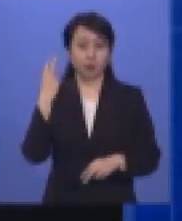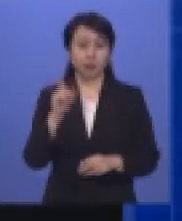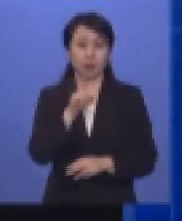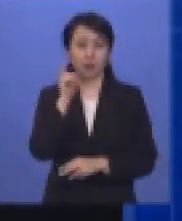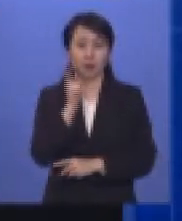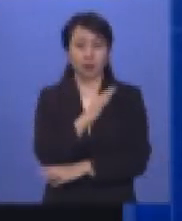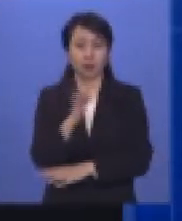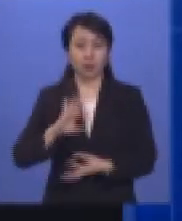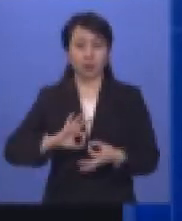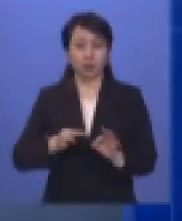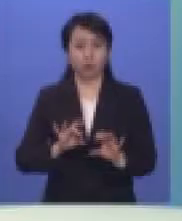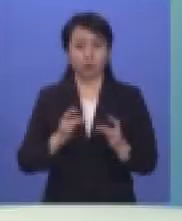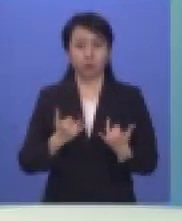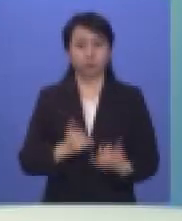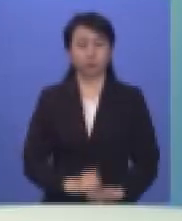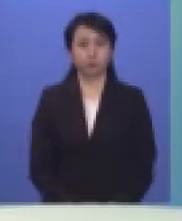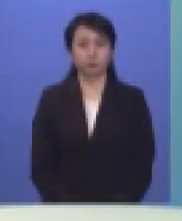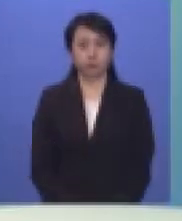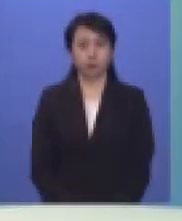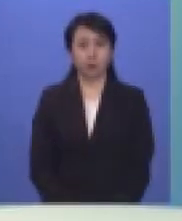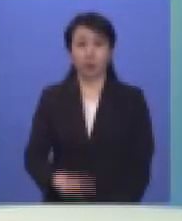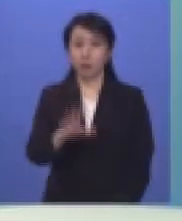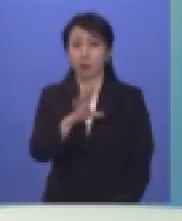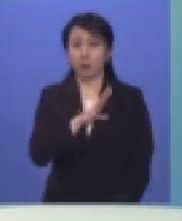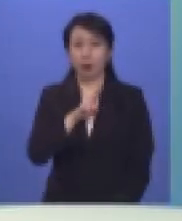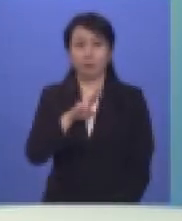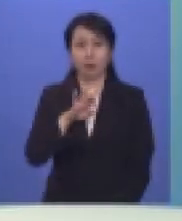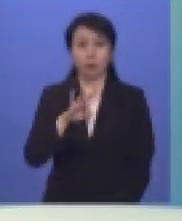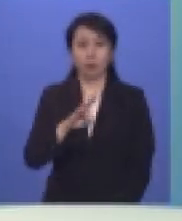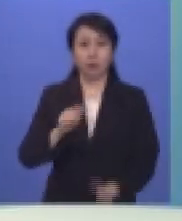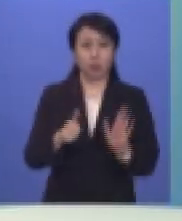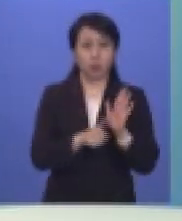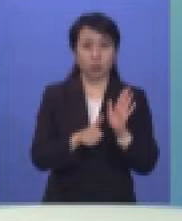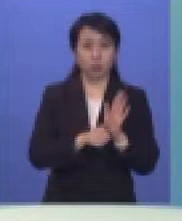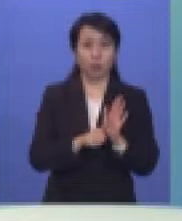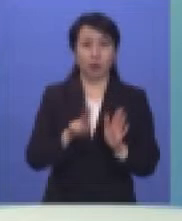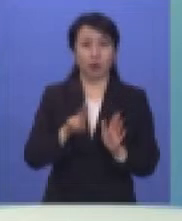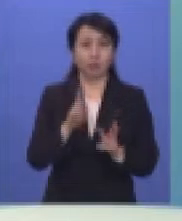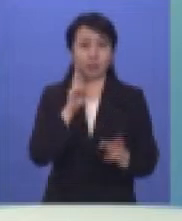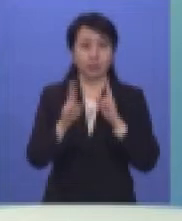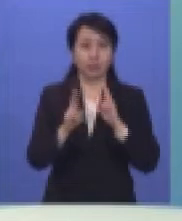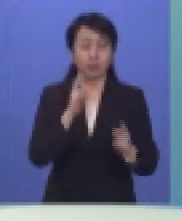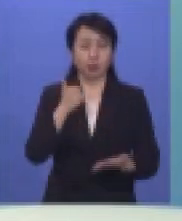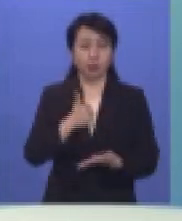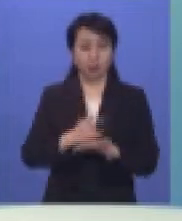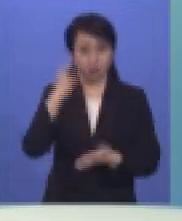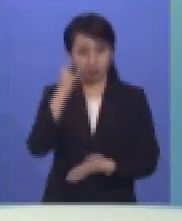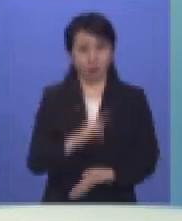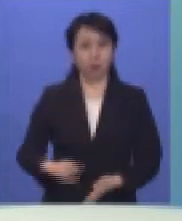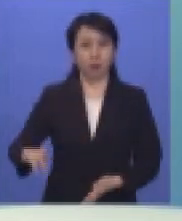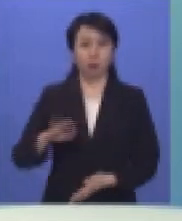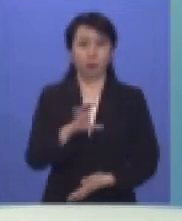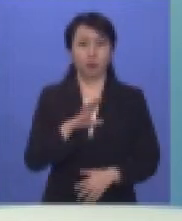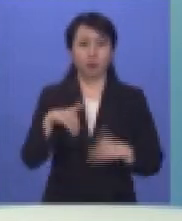озеленение. Подробности в выпуске. На состоявшемся в Ашхабаде 6-м Каспийском саммите президент